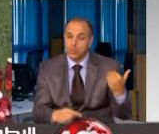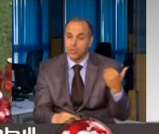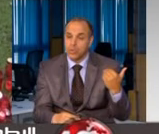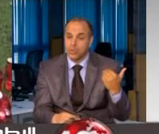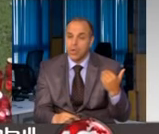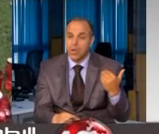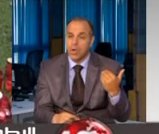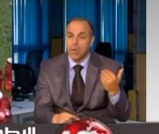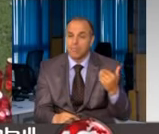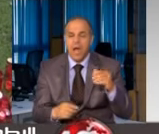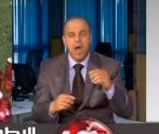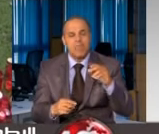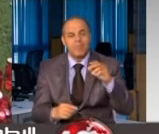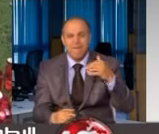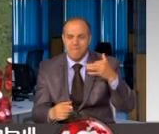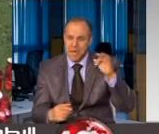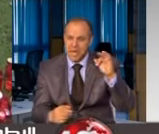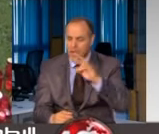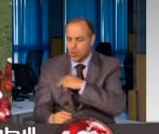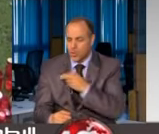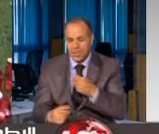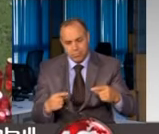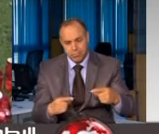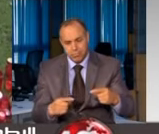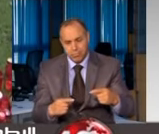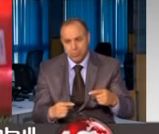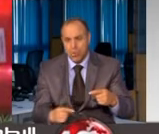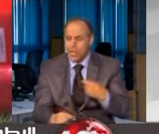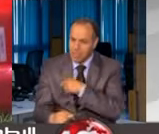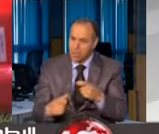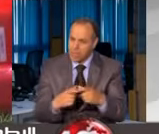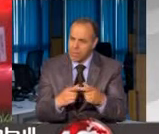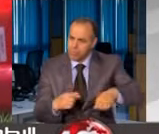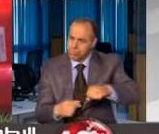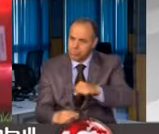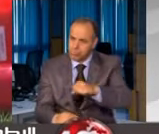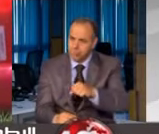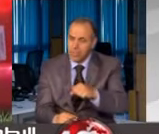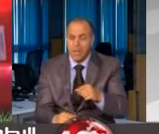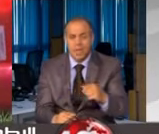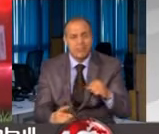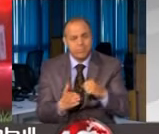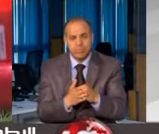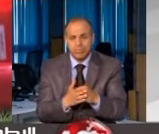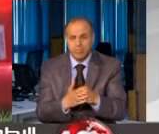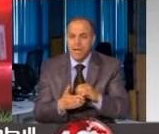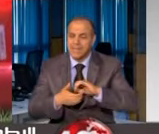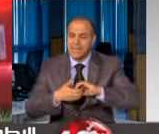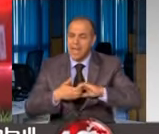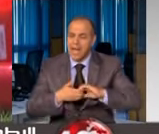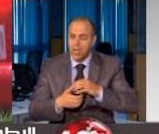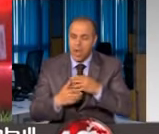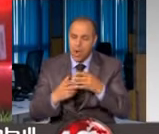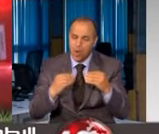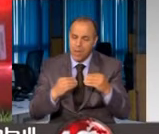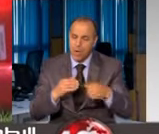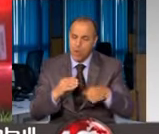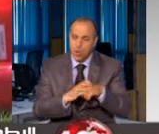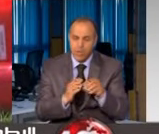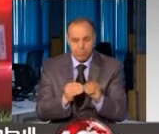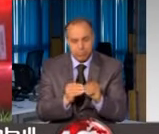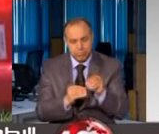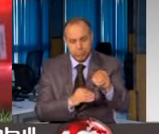لكل من لومون الفرنسي ولوزان السويسري وكوردوبا الإسباني. وطبعا هذه الحادثة قرر الاتحاد الروماني لكرة القدم